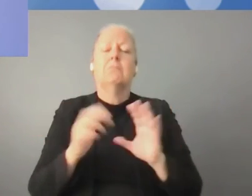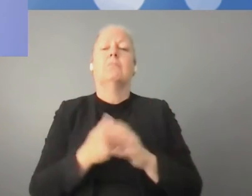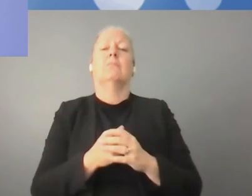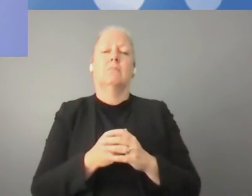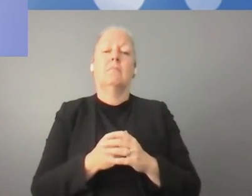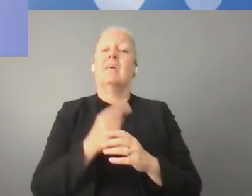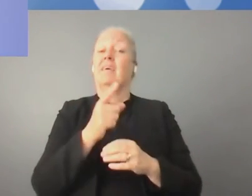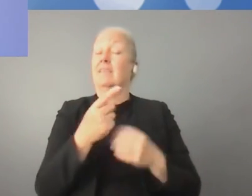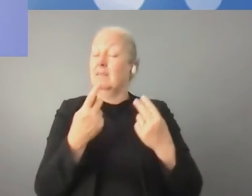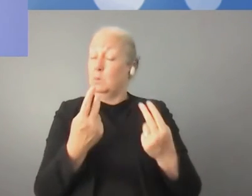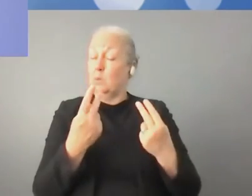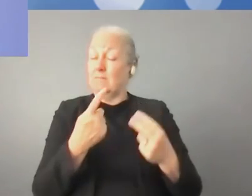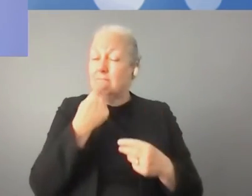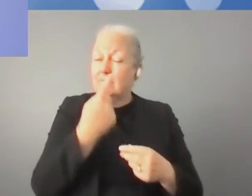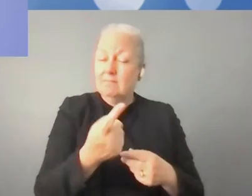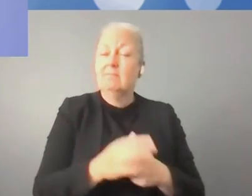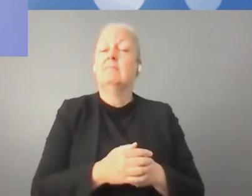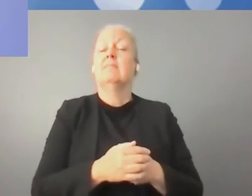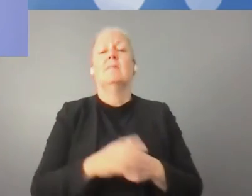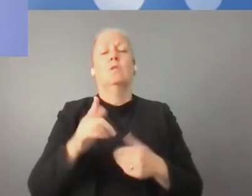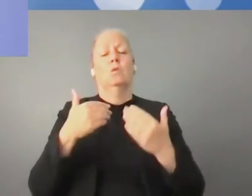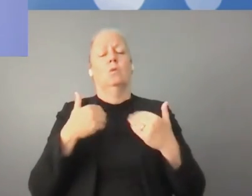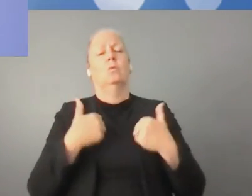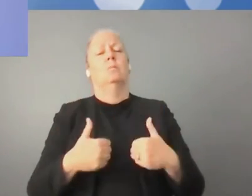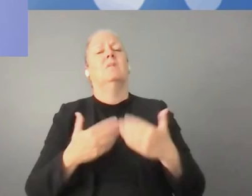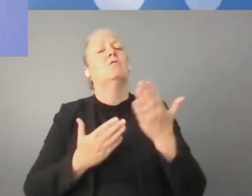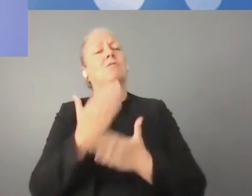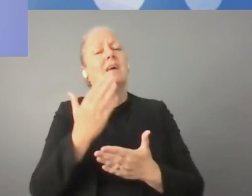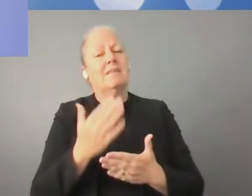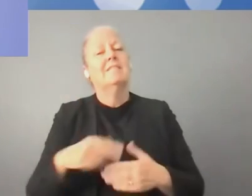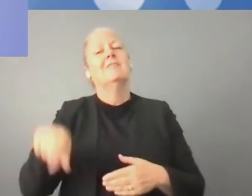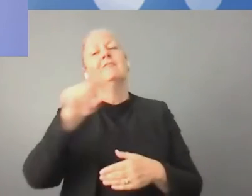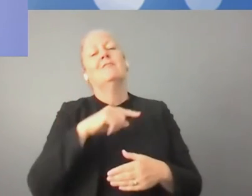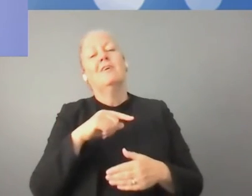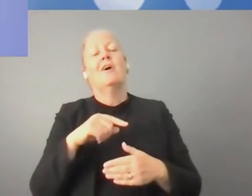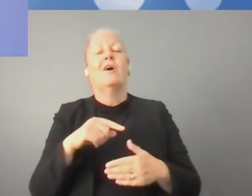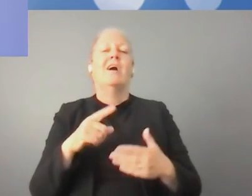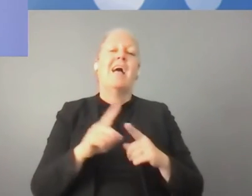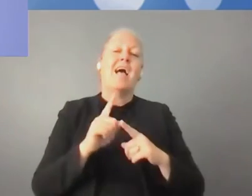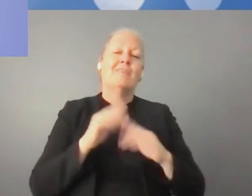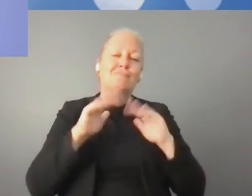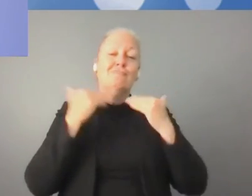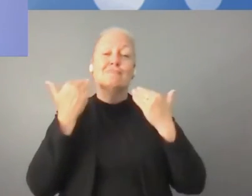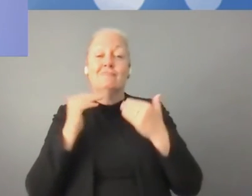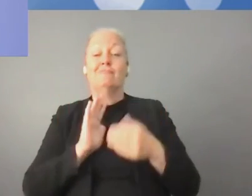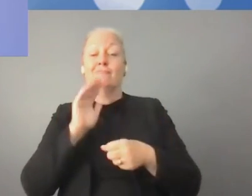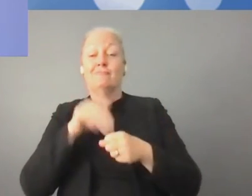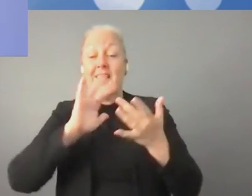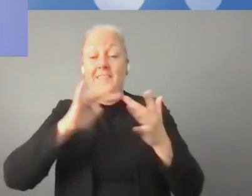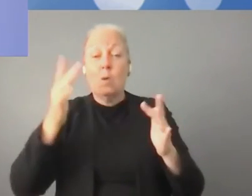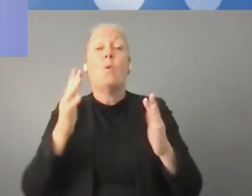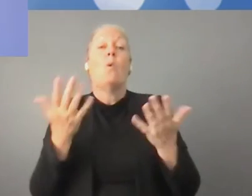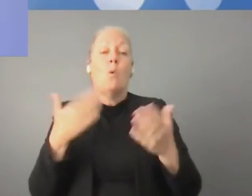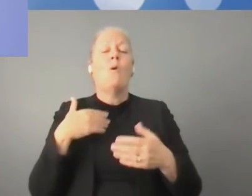оставался позади. Мы хотим всем предоставить доступ к многим возможностям по